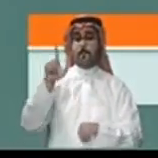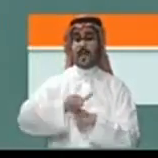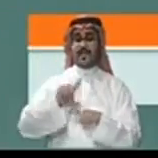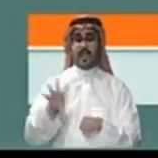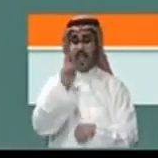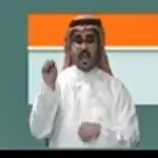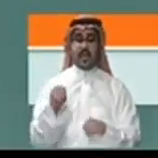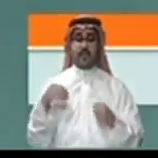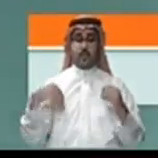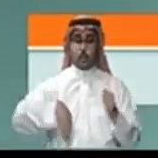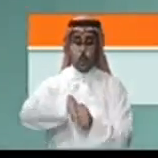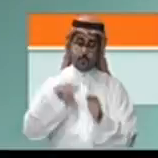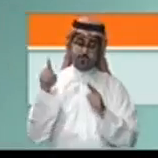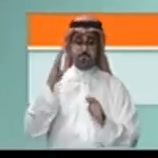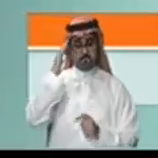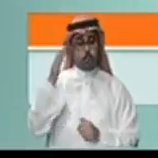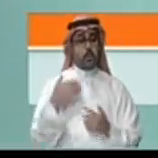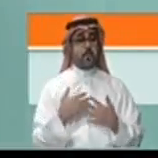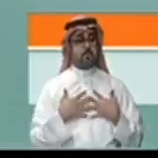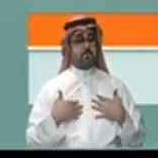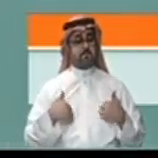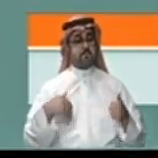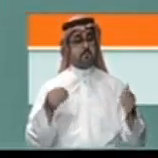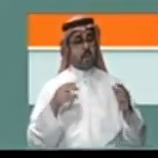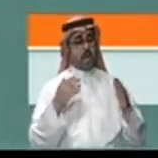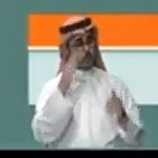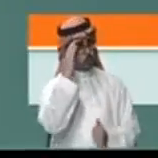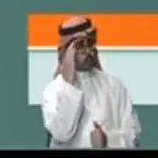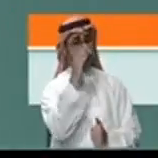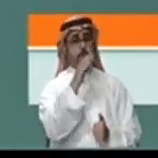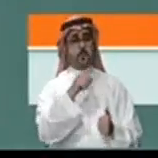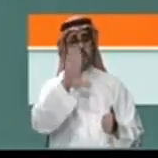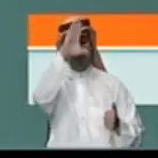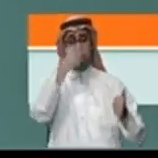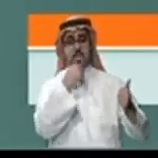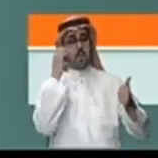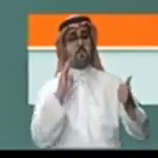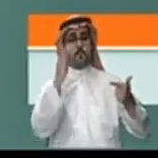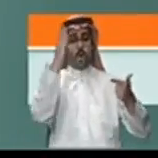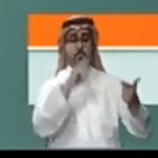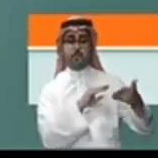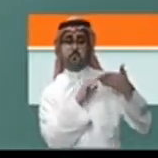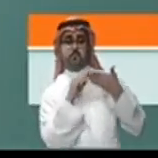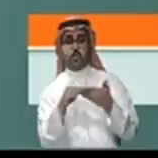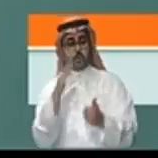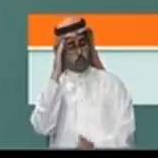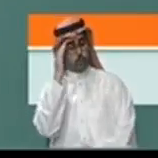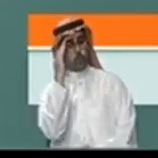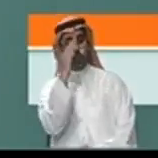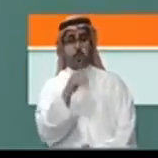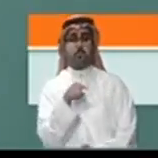نوعية جديدة، لابد أن نرفع معها كل الشكر والتقدير على ما يحظى به هذا القطاع